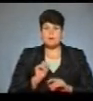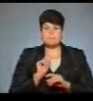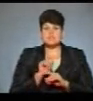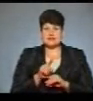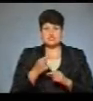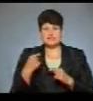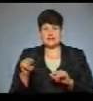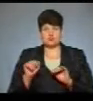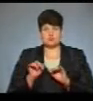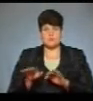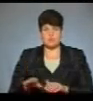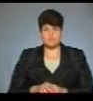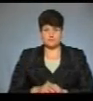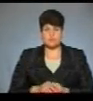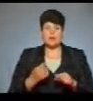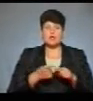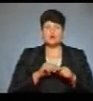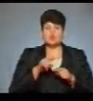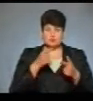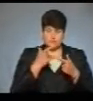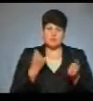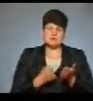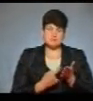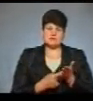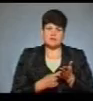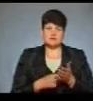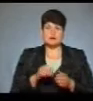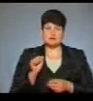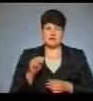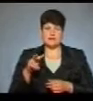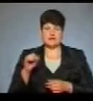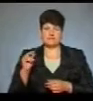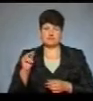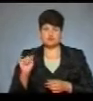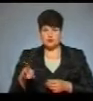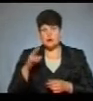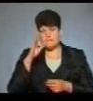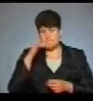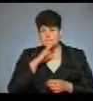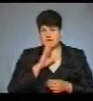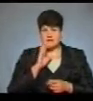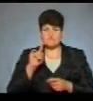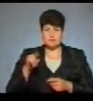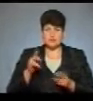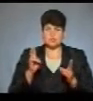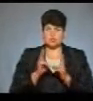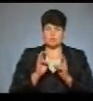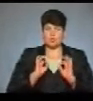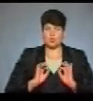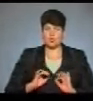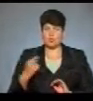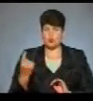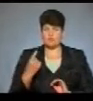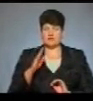на іншу справу. Цю інформацію підтвердив і сам Андрій Левчук. Батьки загиблого вимагали зустрічі з прокурором